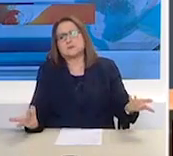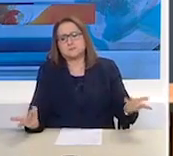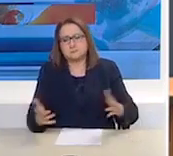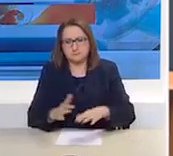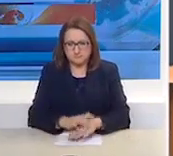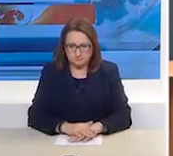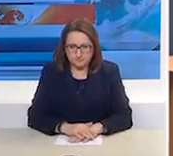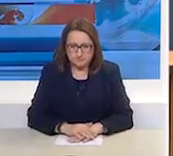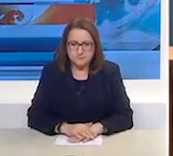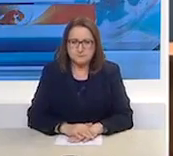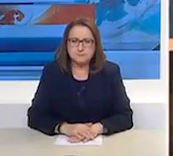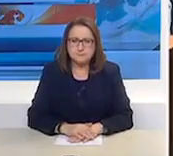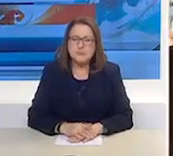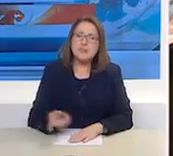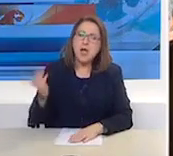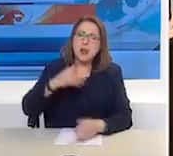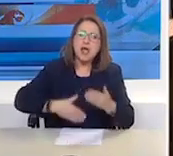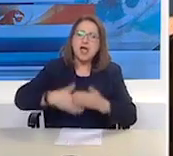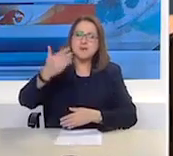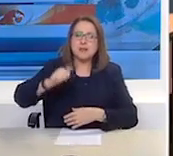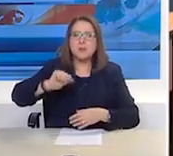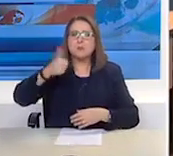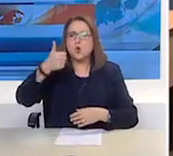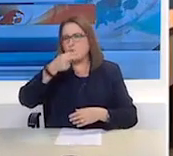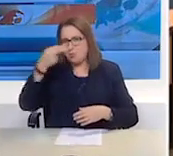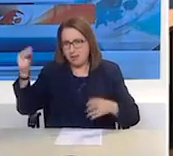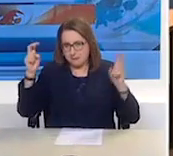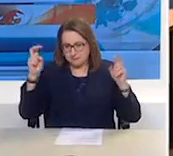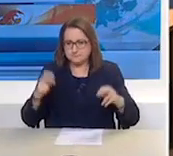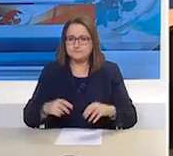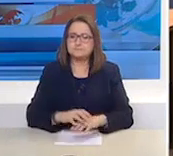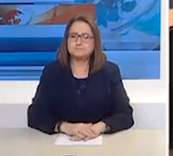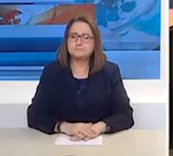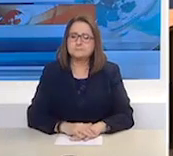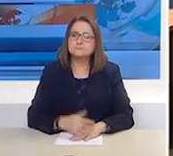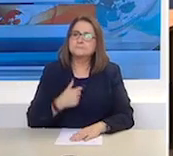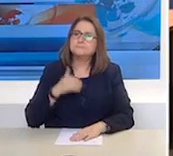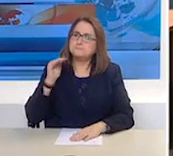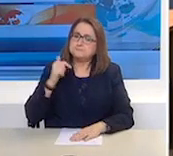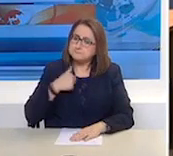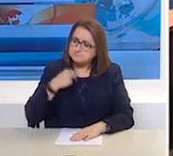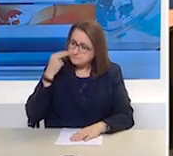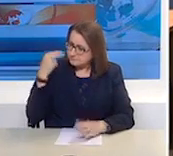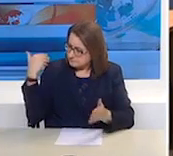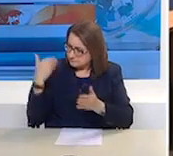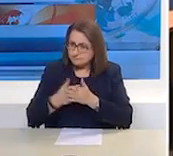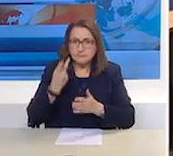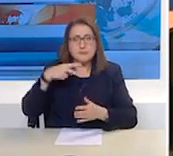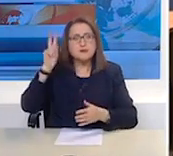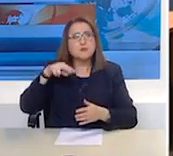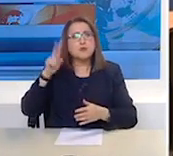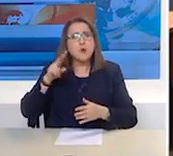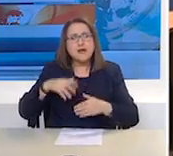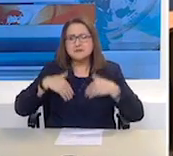ιστοσελίδα υγεία μου.gr του πρώτου θέματος. Κύριε Χαρδαλιά και κύριε Χατζηγεωργίου, οι εικόνες συγχρονισμού που βλέπουμε το τελευταίο 48ωρο σε